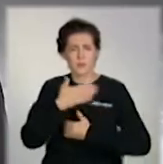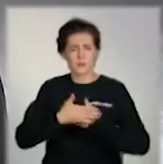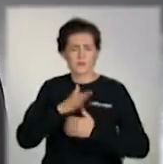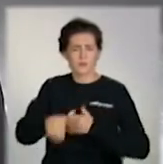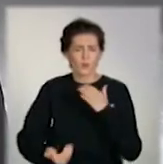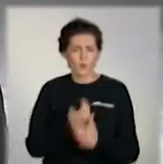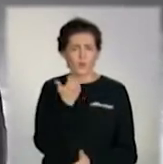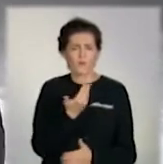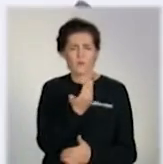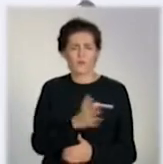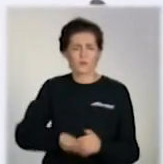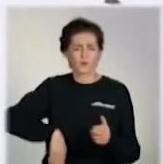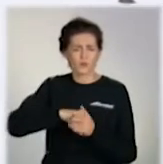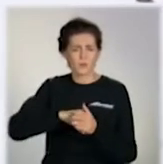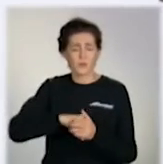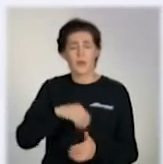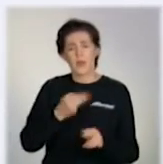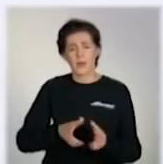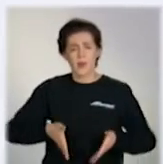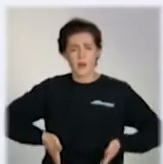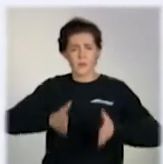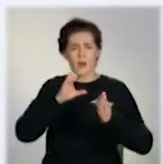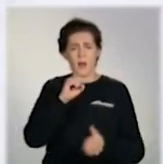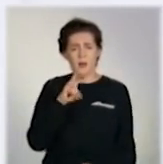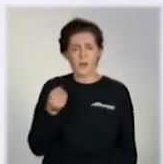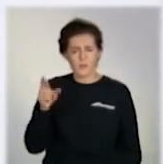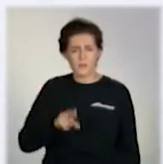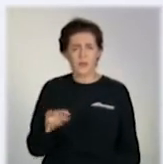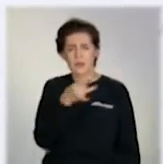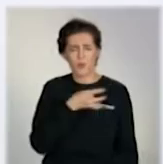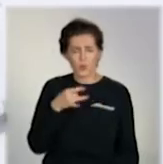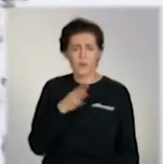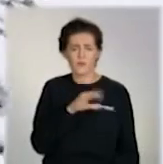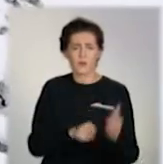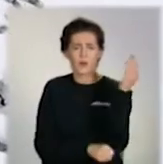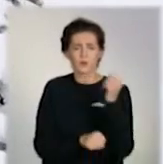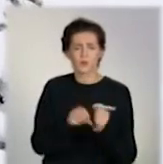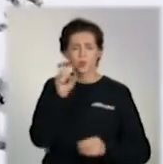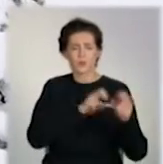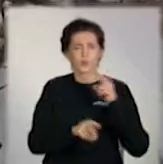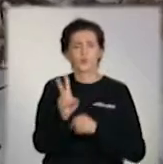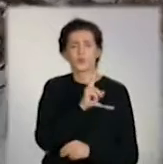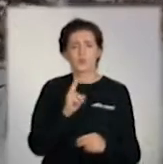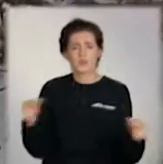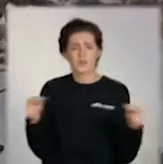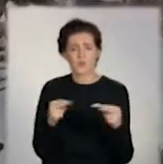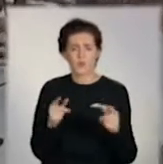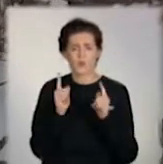возобновлялося це за їхній счет. Посеред алеї густонаселений мікрорайон, тож комунальники шукають свідків та